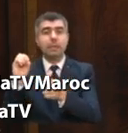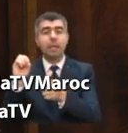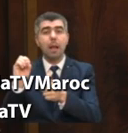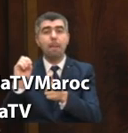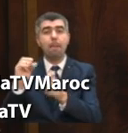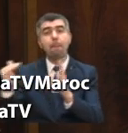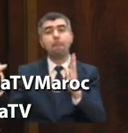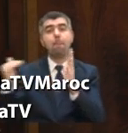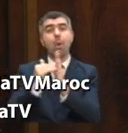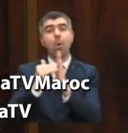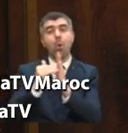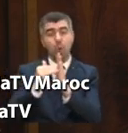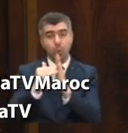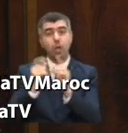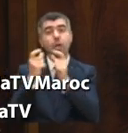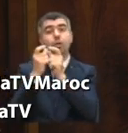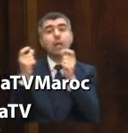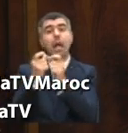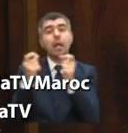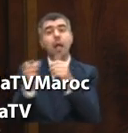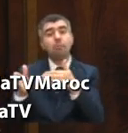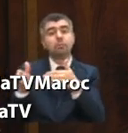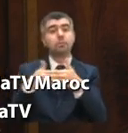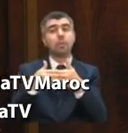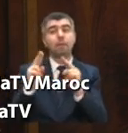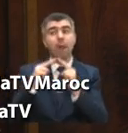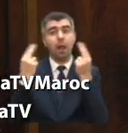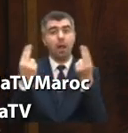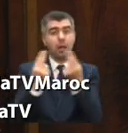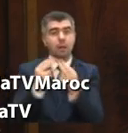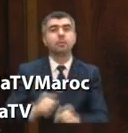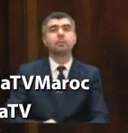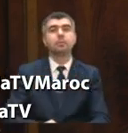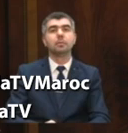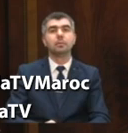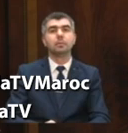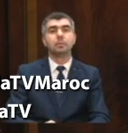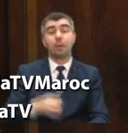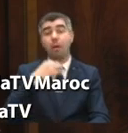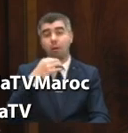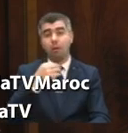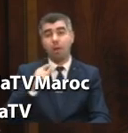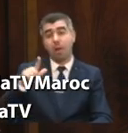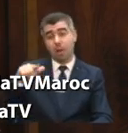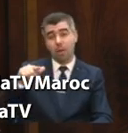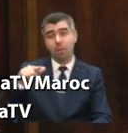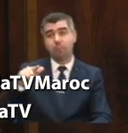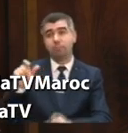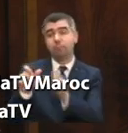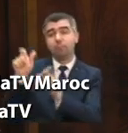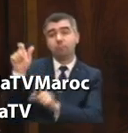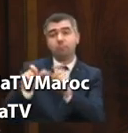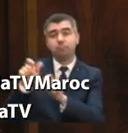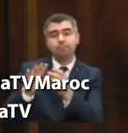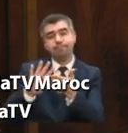عبر العالم معرضة لمخاطر ولاضطرابات كبيرة. وباعتبارها من بين أكثر الفئات هشاشة في سوق الشغل، تأثر